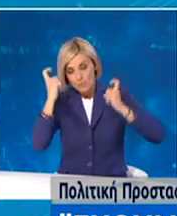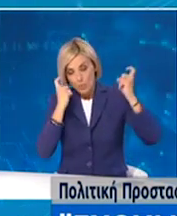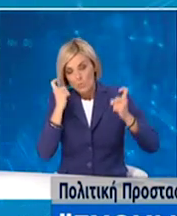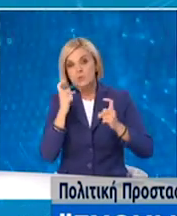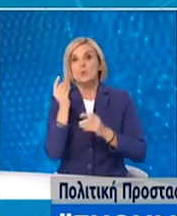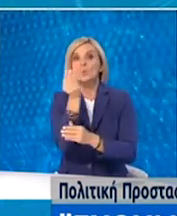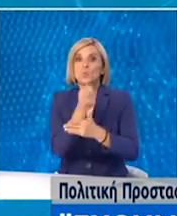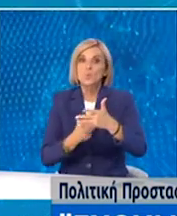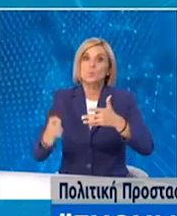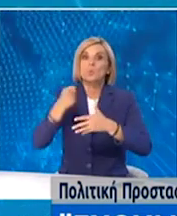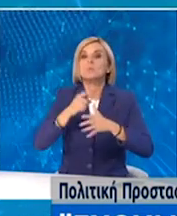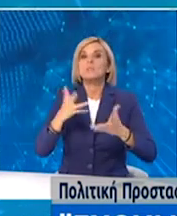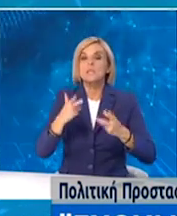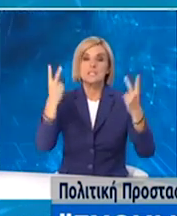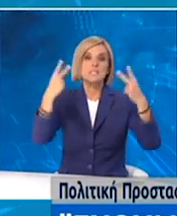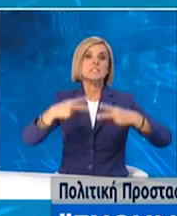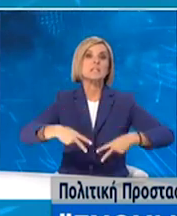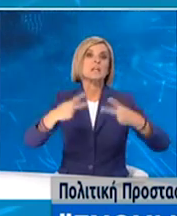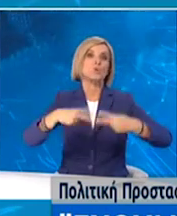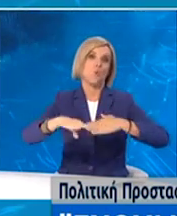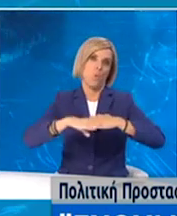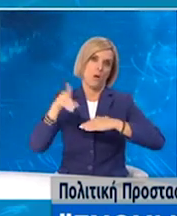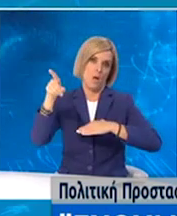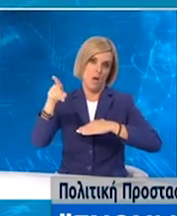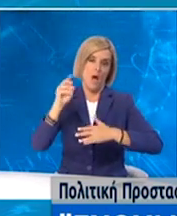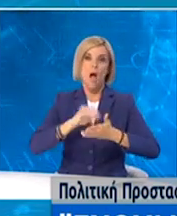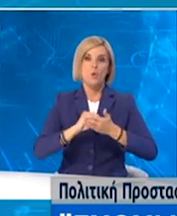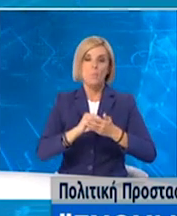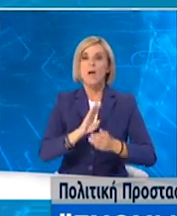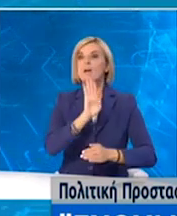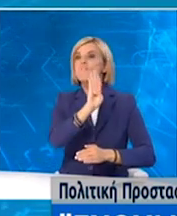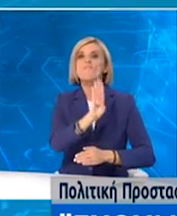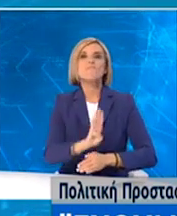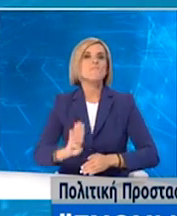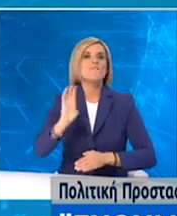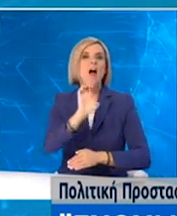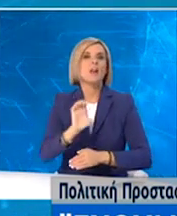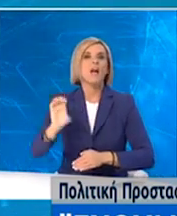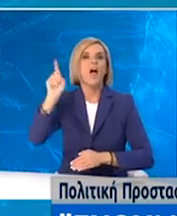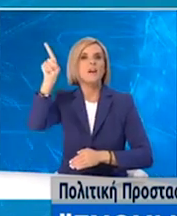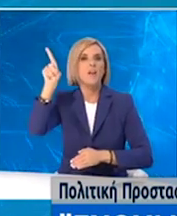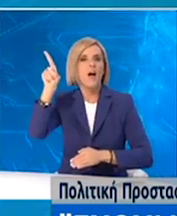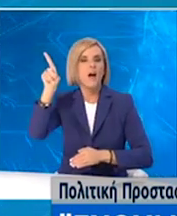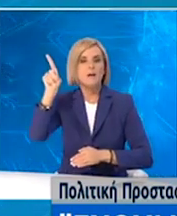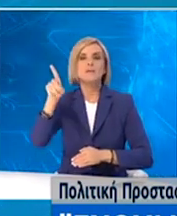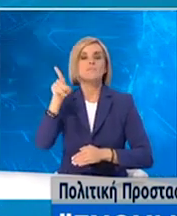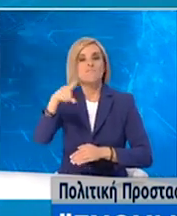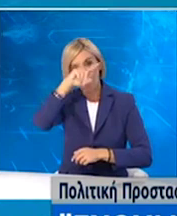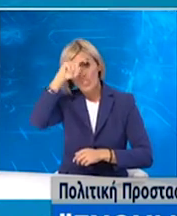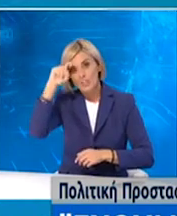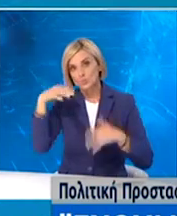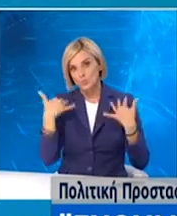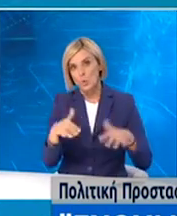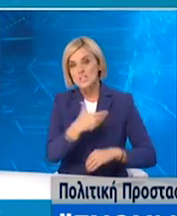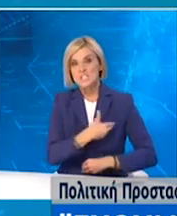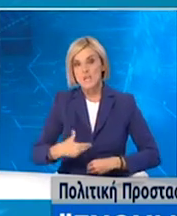σύνορα. Προφανώς η κατάσταση στις φίλες γείτονες χώρες δείχνει να είναι εξαιρετικά δύσκολη.